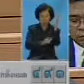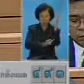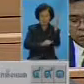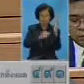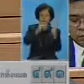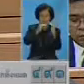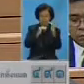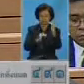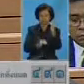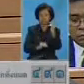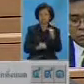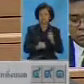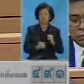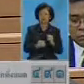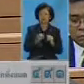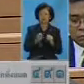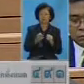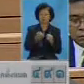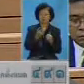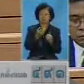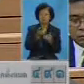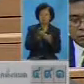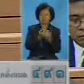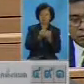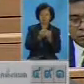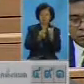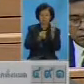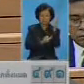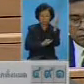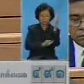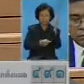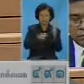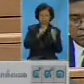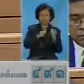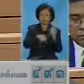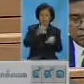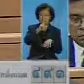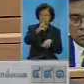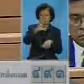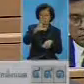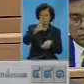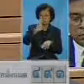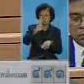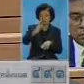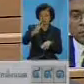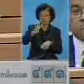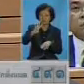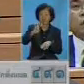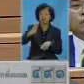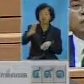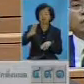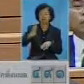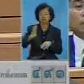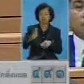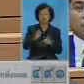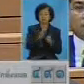ไงอย่างน้อยที่สุดราคายางพารายางดิบนี่จะต้อง104บาทแล้วก็ไม่ได้เป็นตามนั้นอีกนี่แค่วันที่